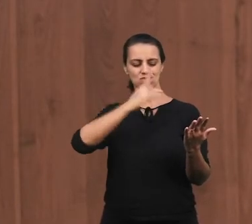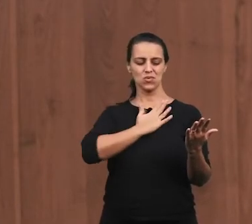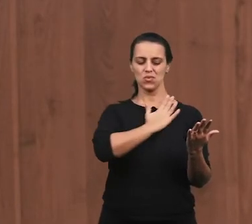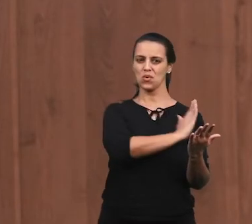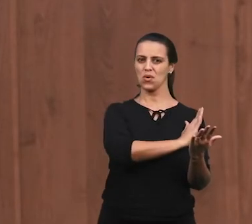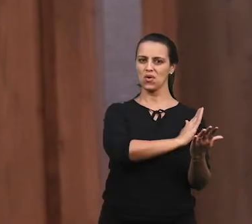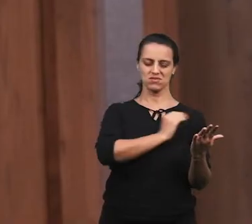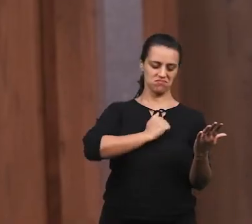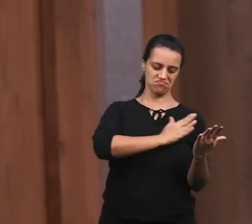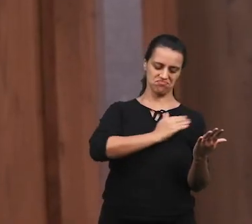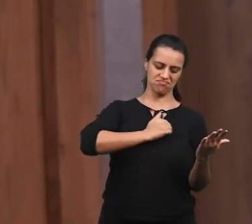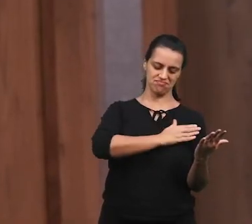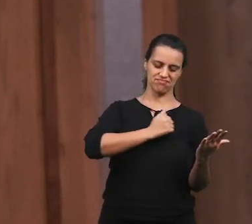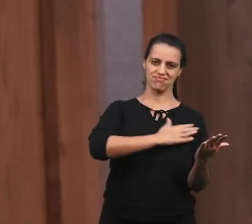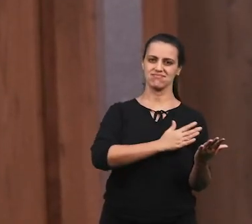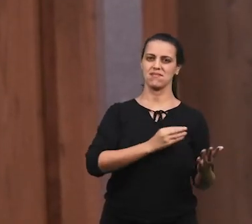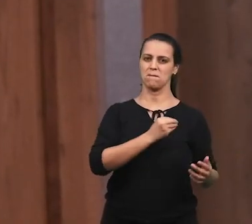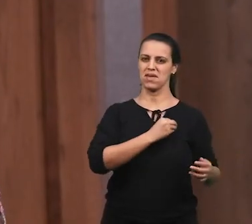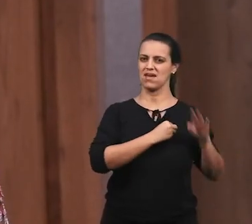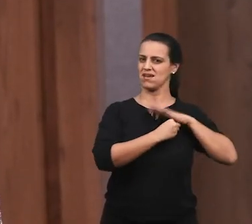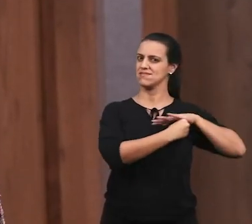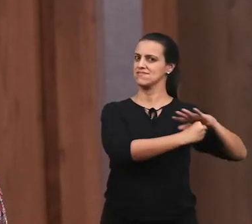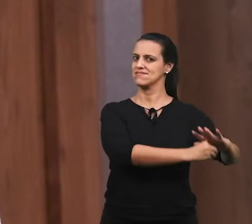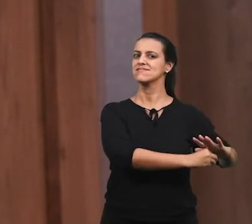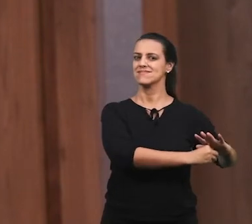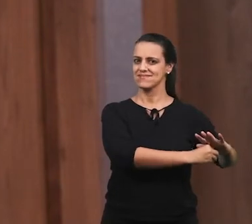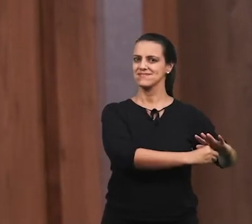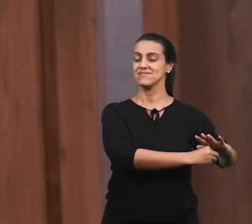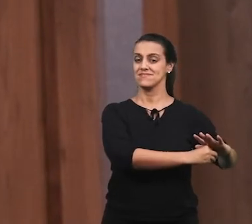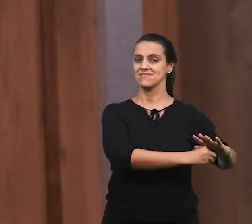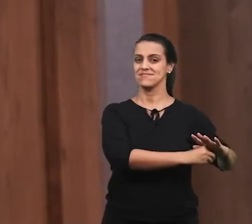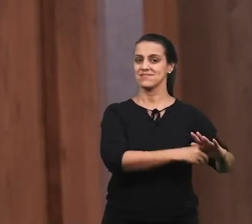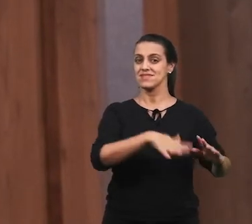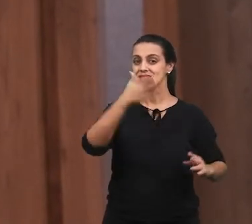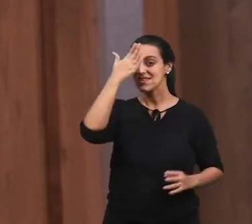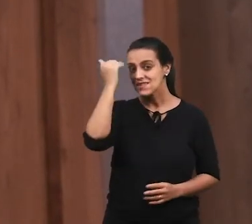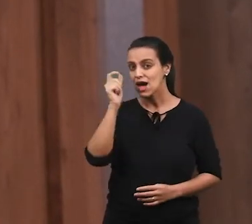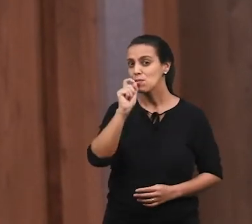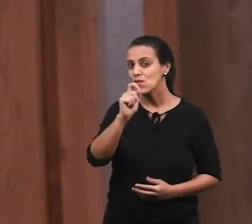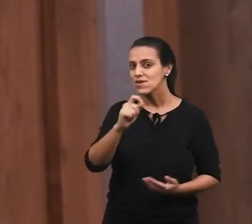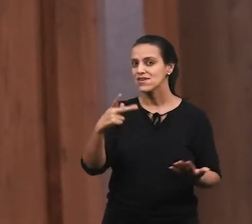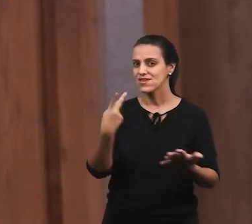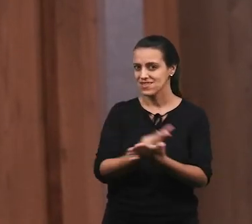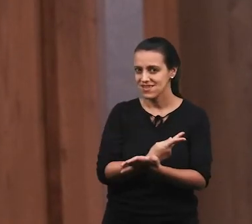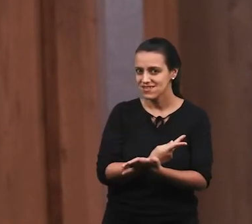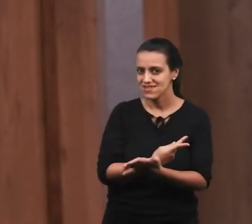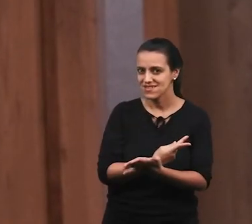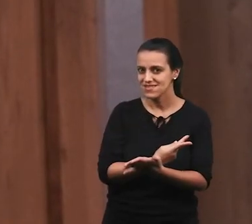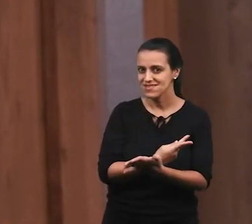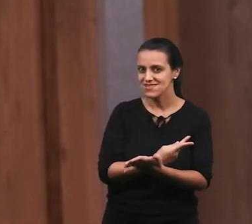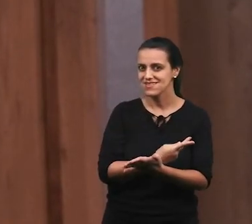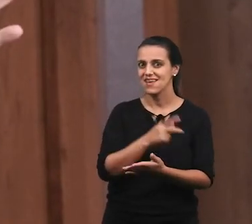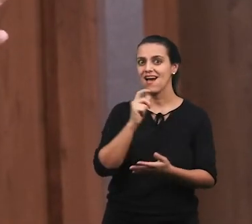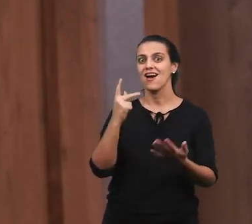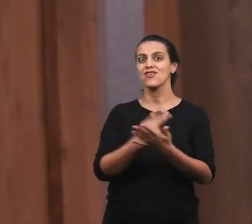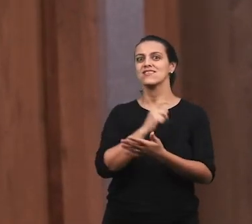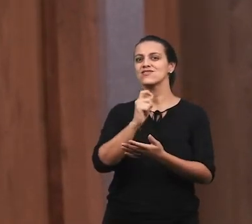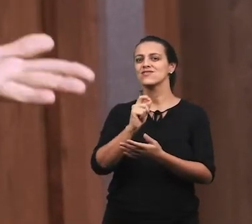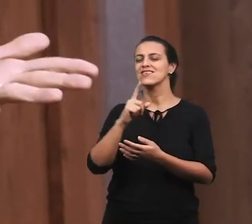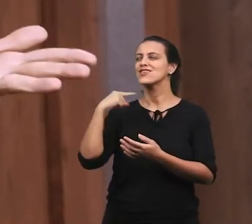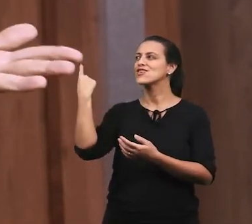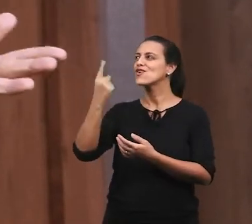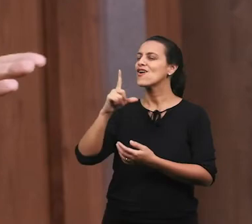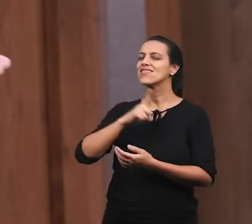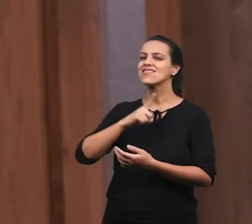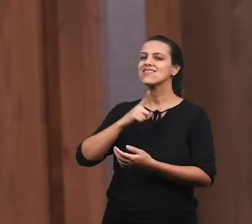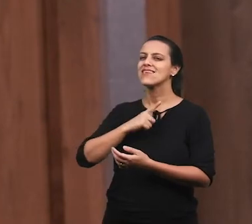о Слове. Иисус сказал им, вы уже очищены через Слово. Это Слово начищает наше сердце, потому что мы